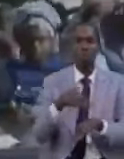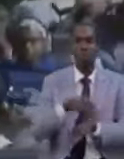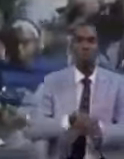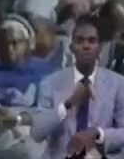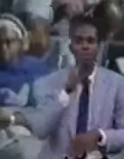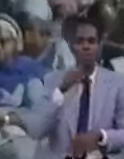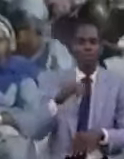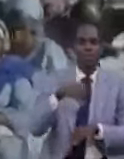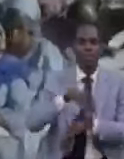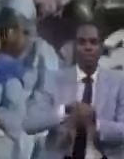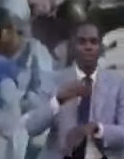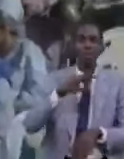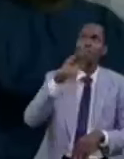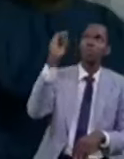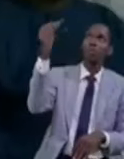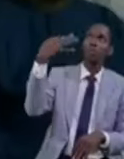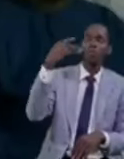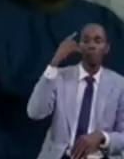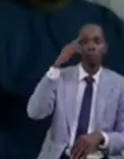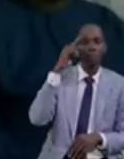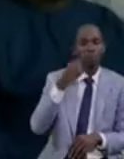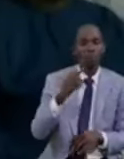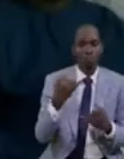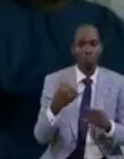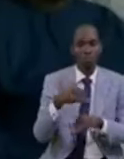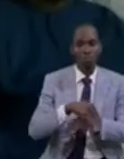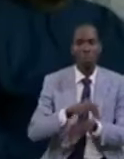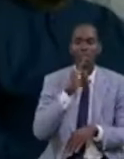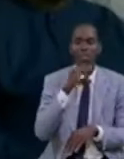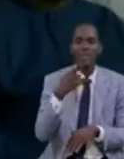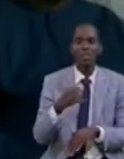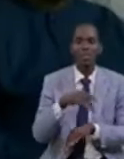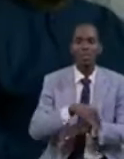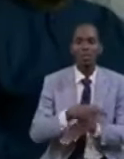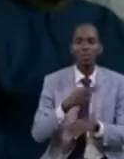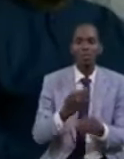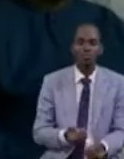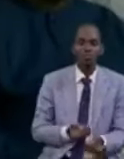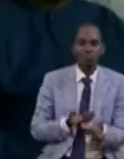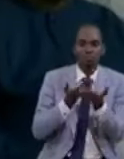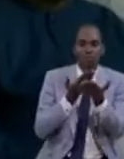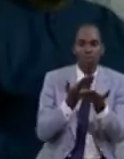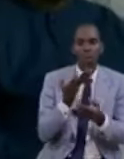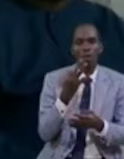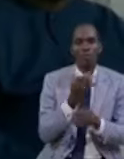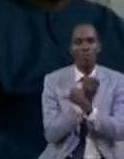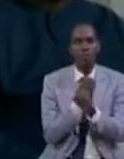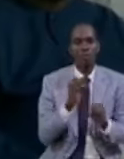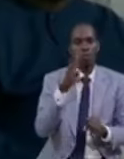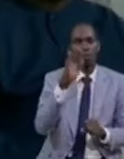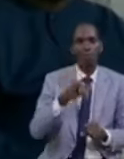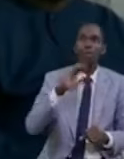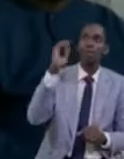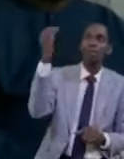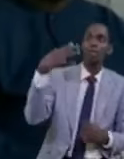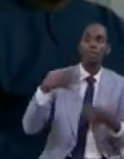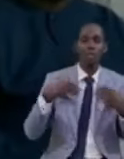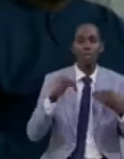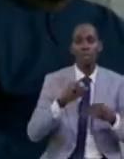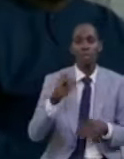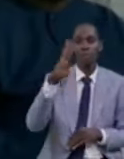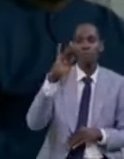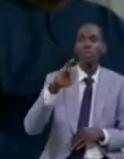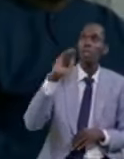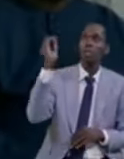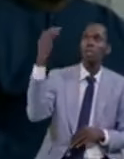ce soir une soirée de l'offre du salut par la grâce de guérison par la grâce de la bonté de Dieu